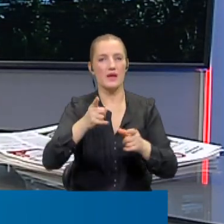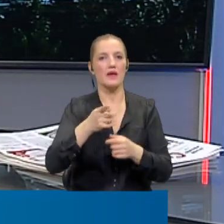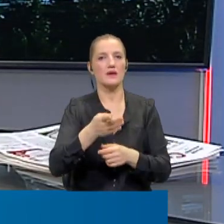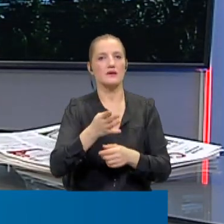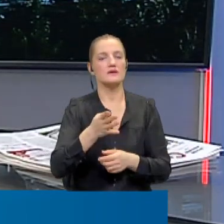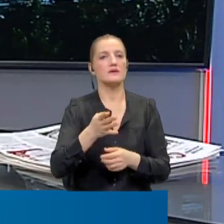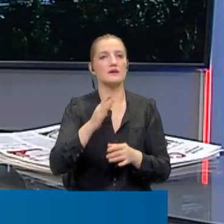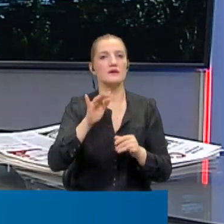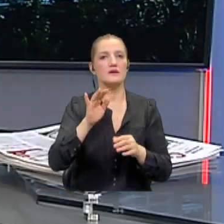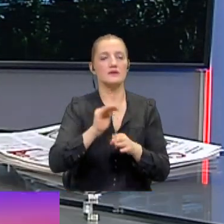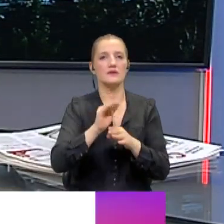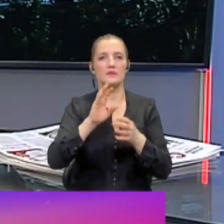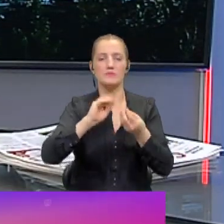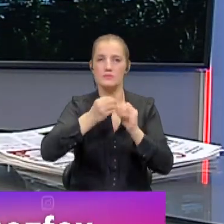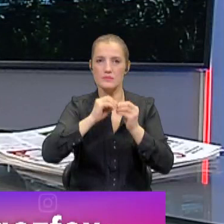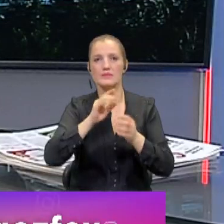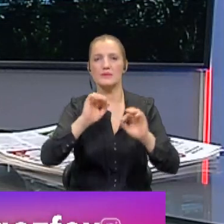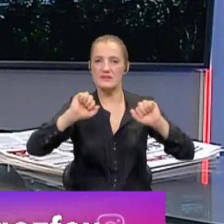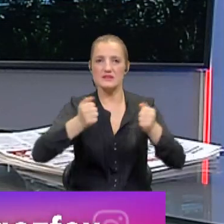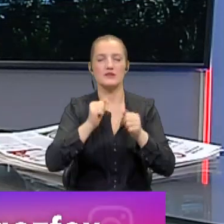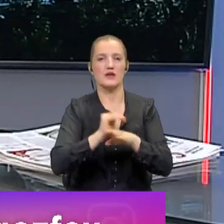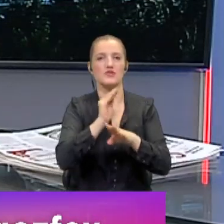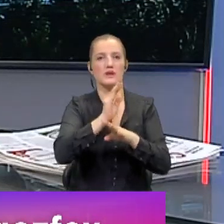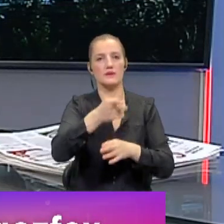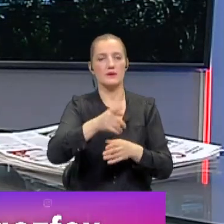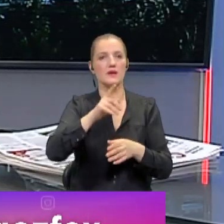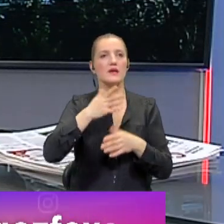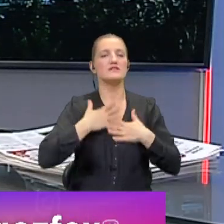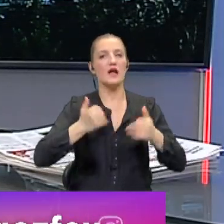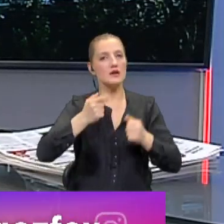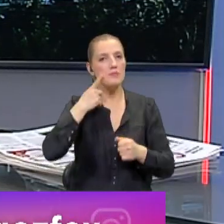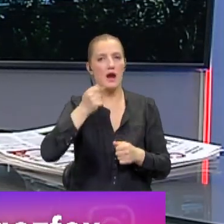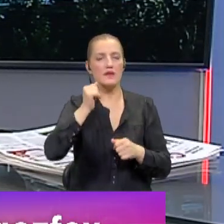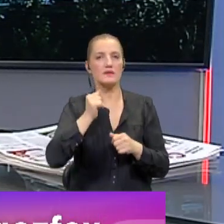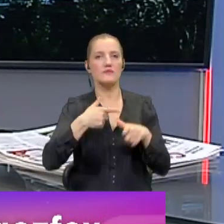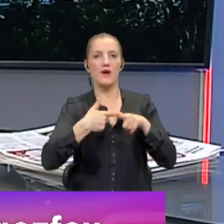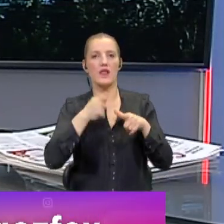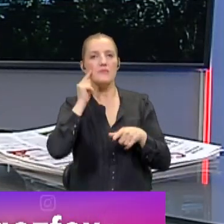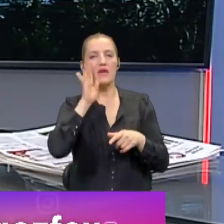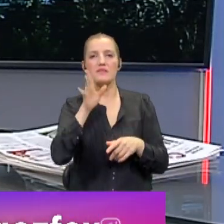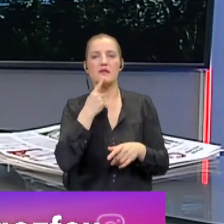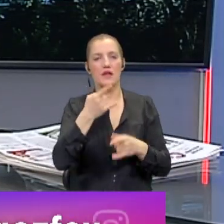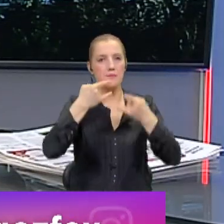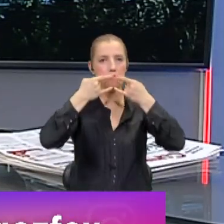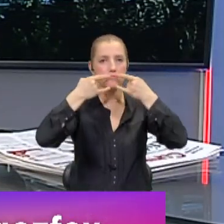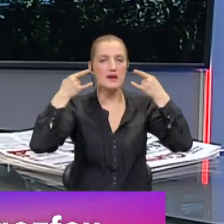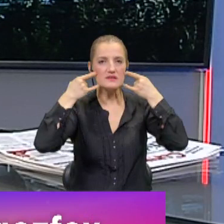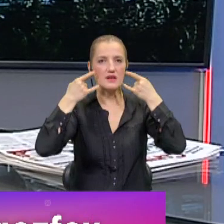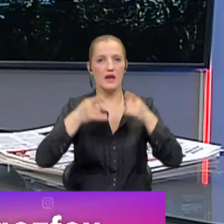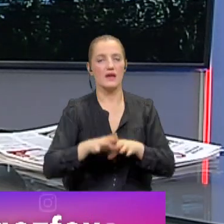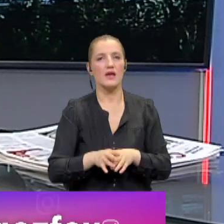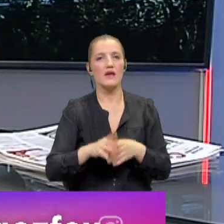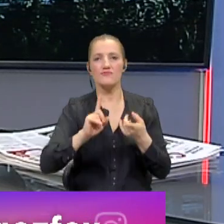gerginlikler de yaşandı bilgisi güryet Gazetesinde ne dedi Sağlık Bakanı Fahrettin koca Maske ve